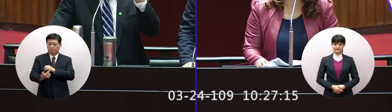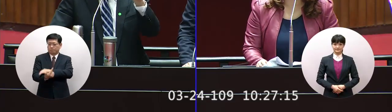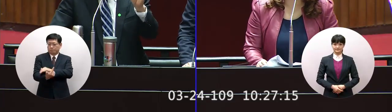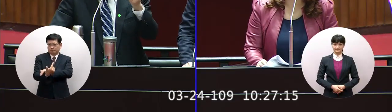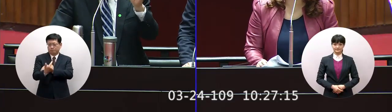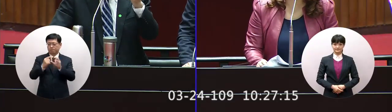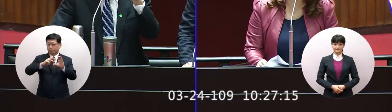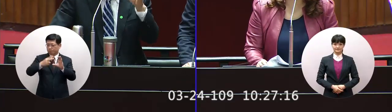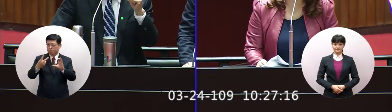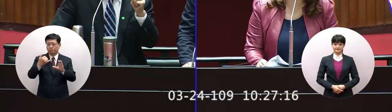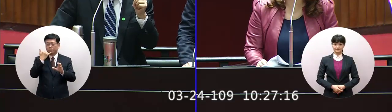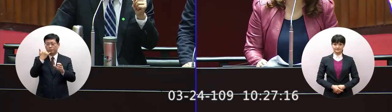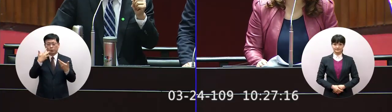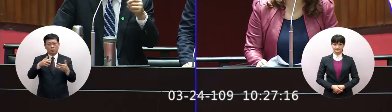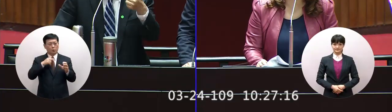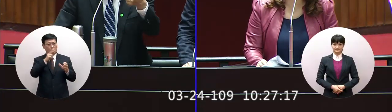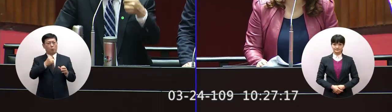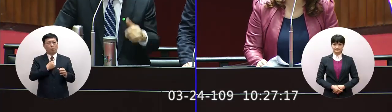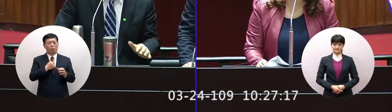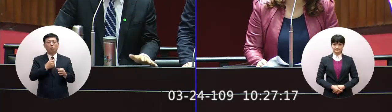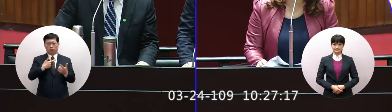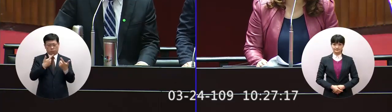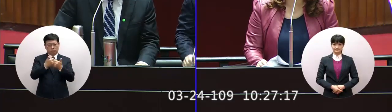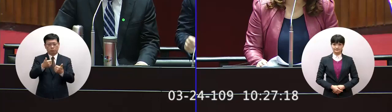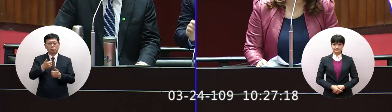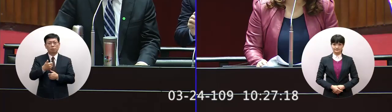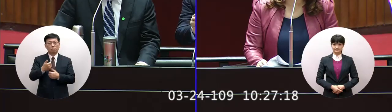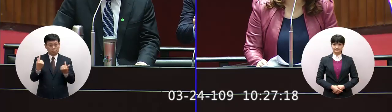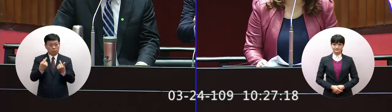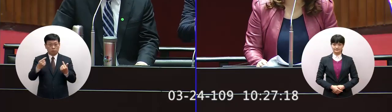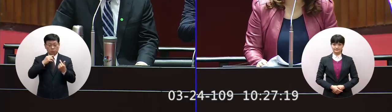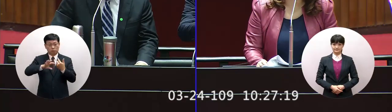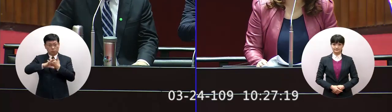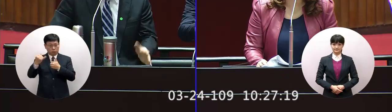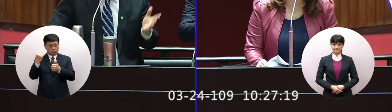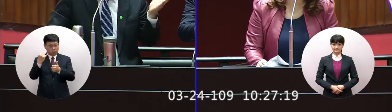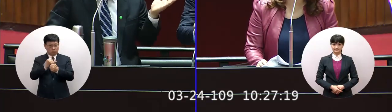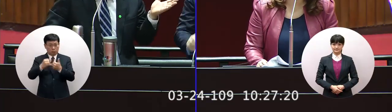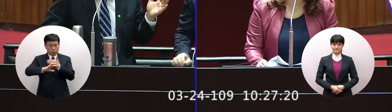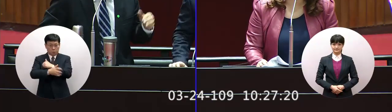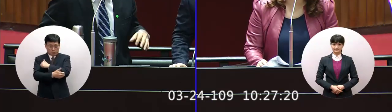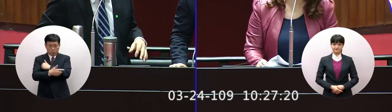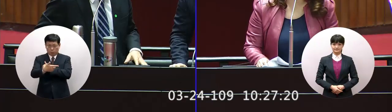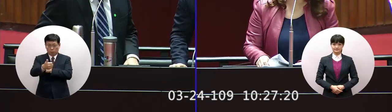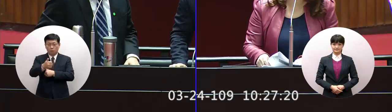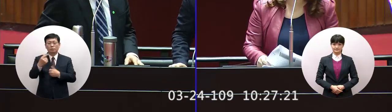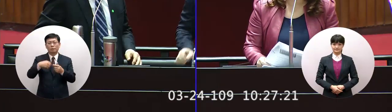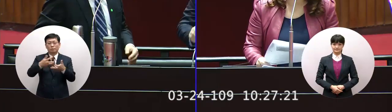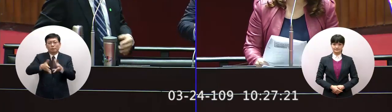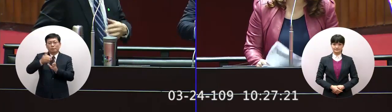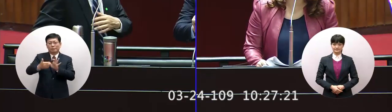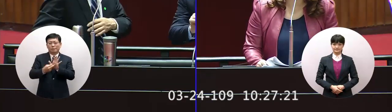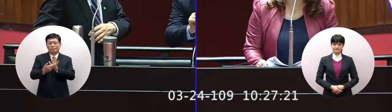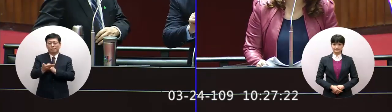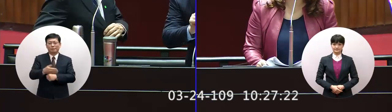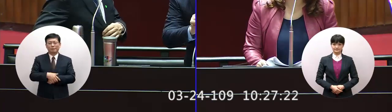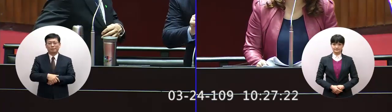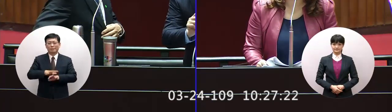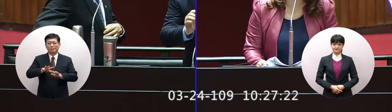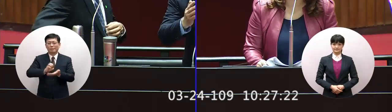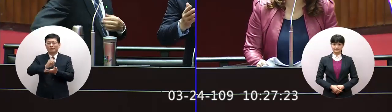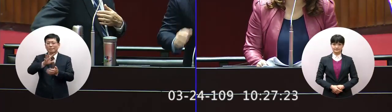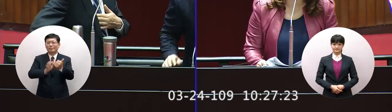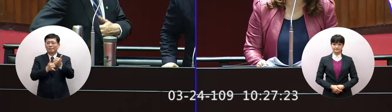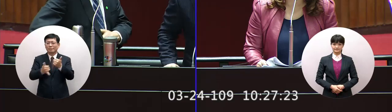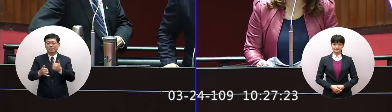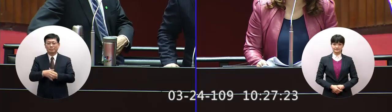快让越多人能看得懂，才有效果，尤其新住民朋友。我请部长说明一下。 是，跟委员报告，